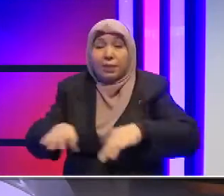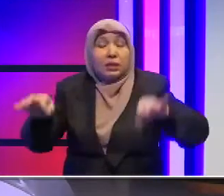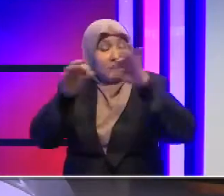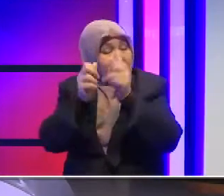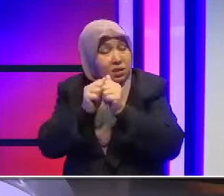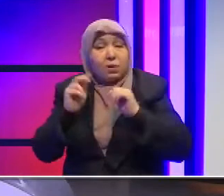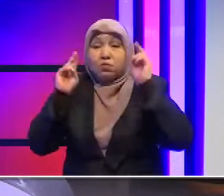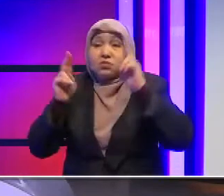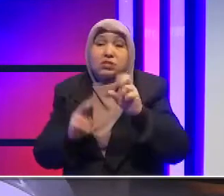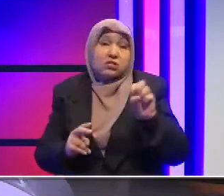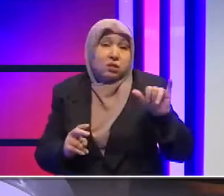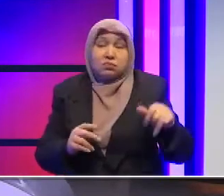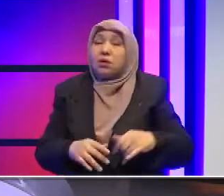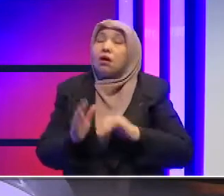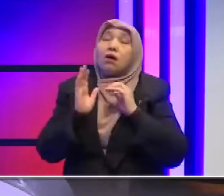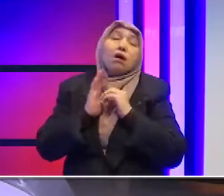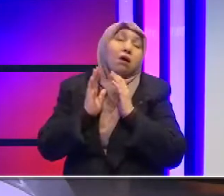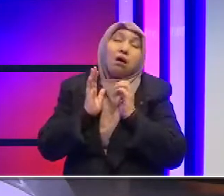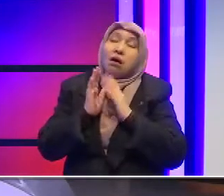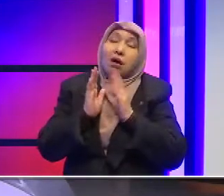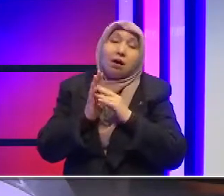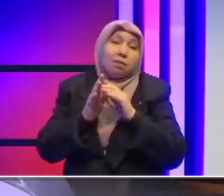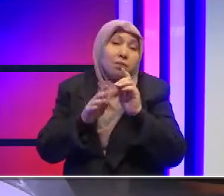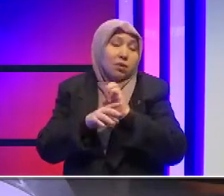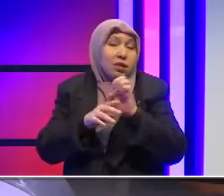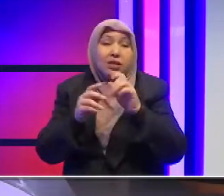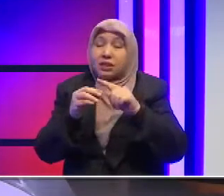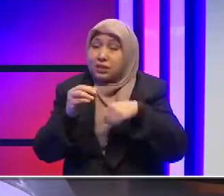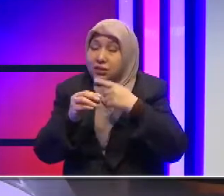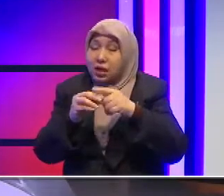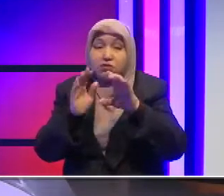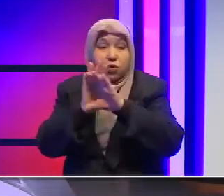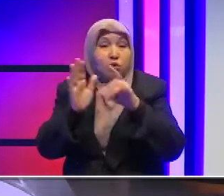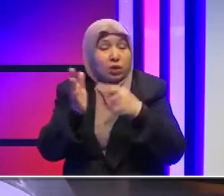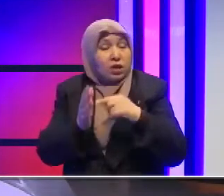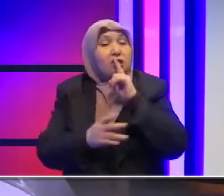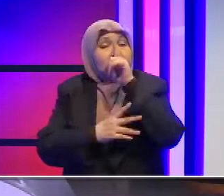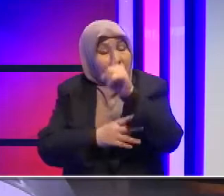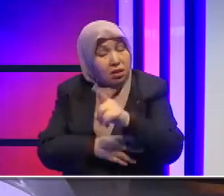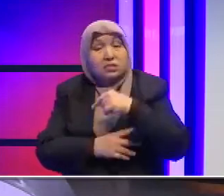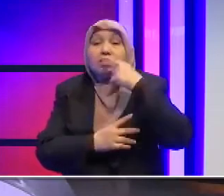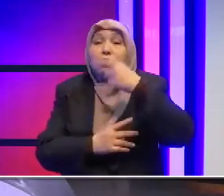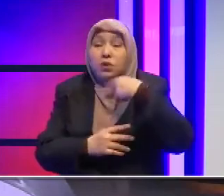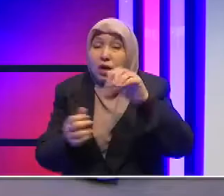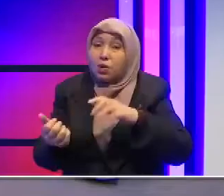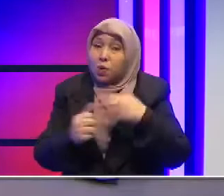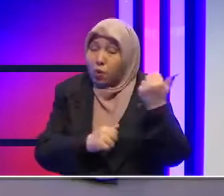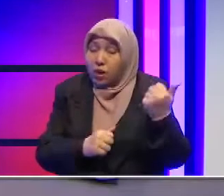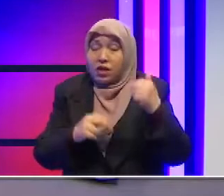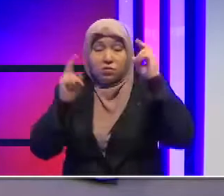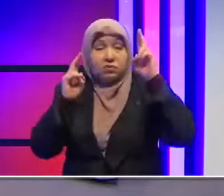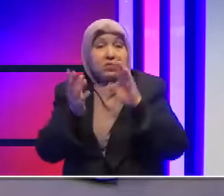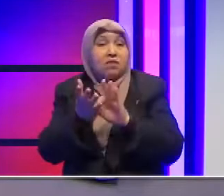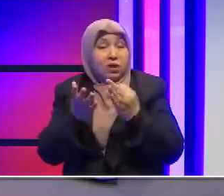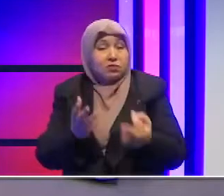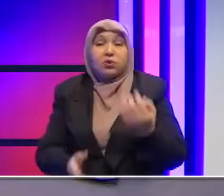Syamsul. Masya Allah, menarik berbicara tentang perumpamaan ini, dan sebenarnya seperti mana yang disebutkan oleh Saudara Fazrul tadi ataupun Ustaz